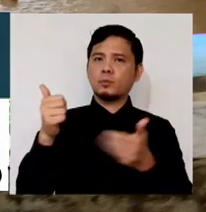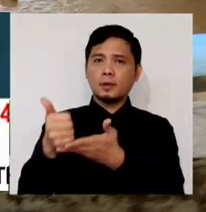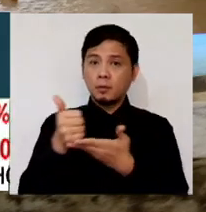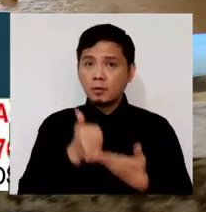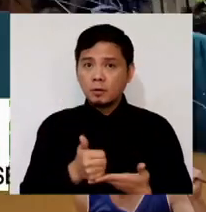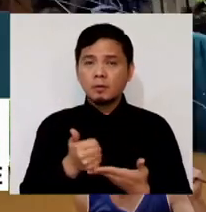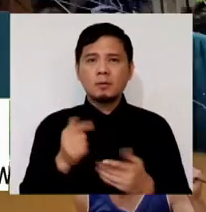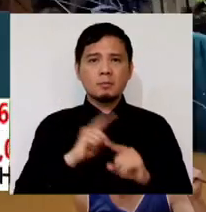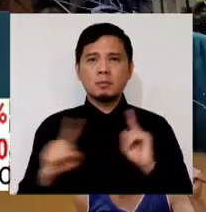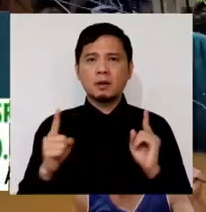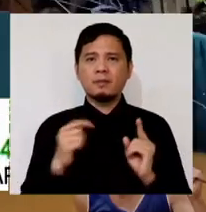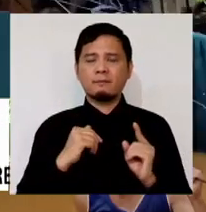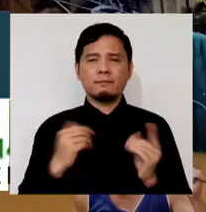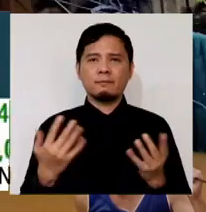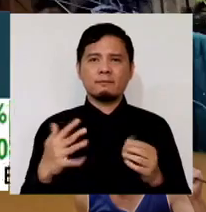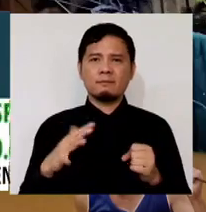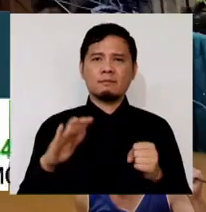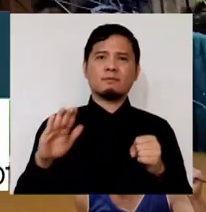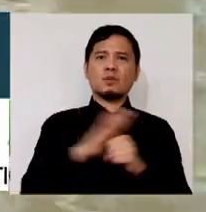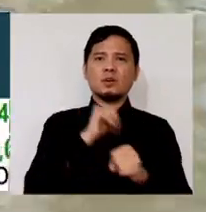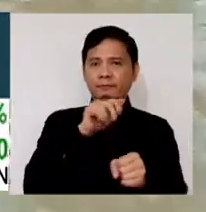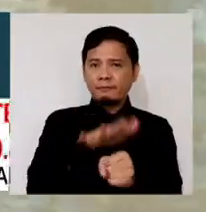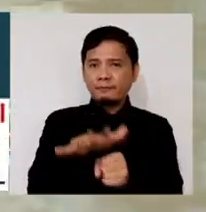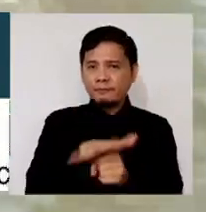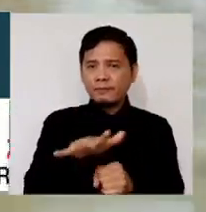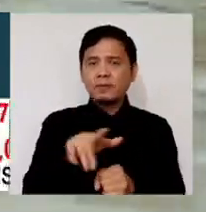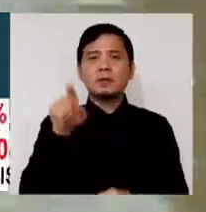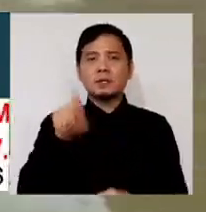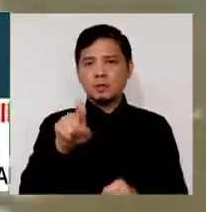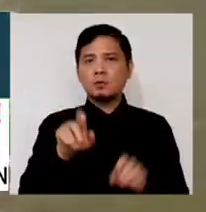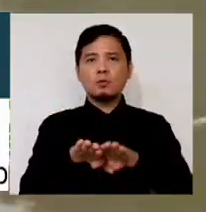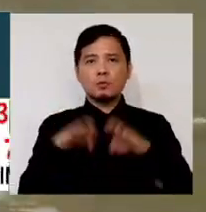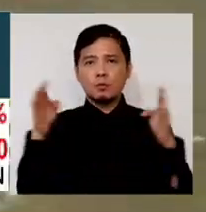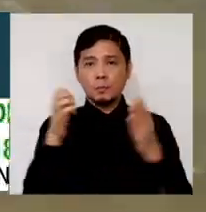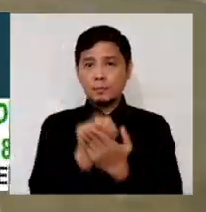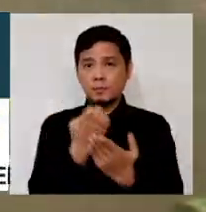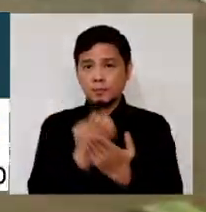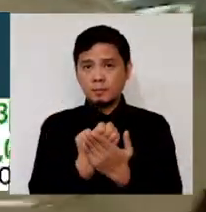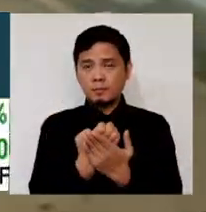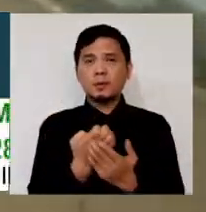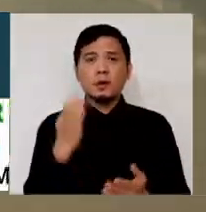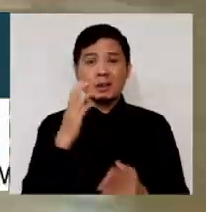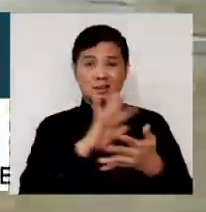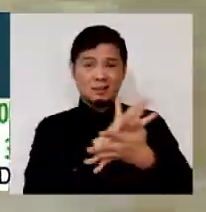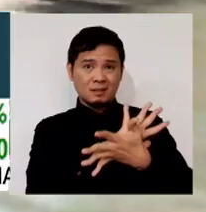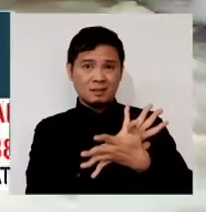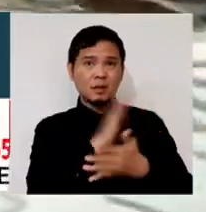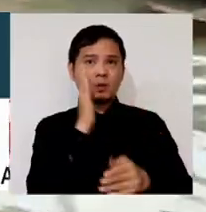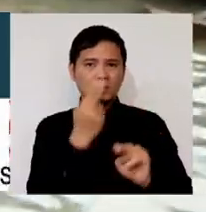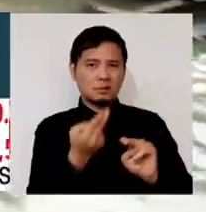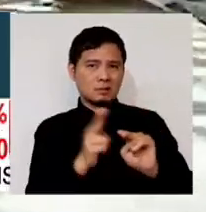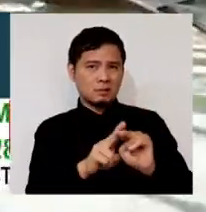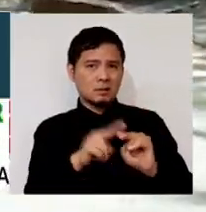have to open the economy. So we expect na tataas pa ito ng konti kung